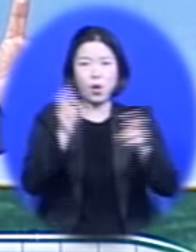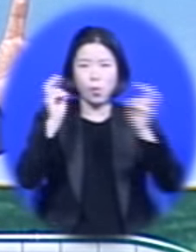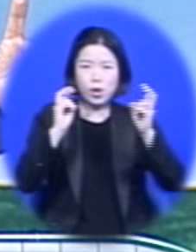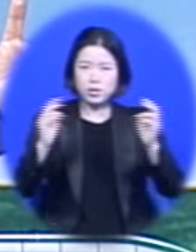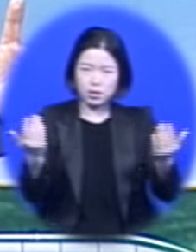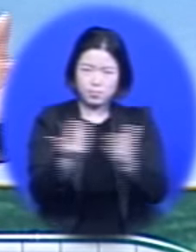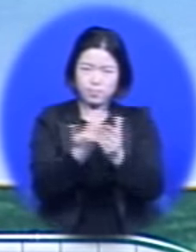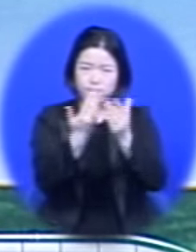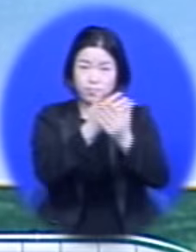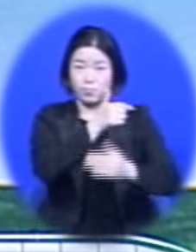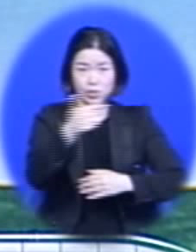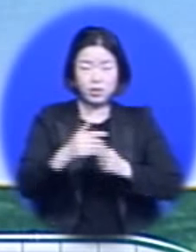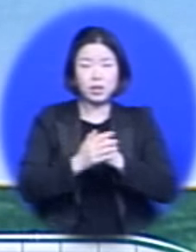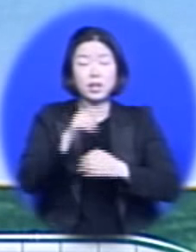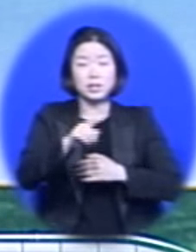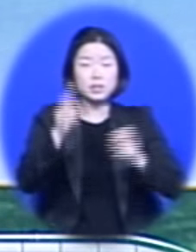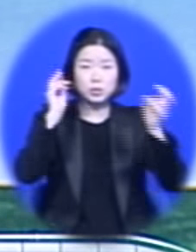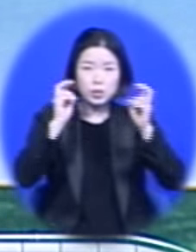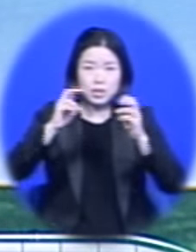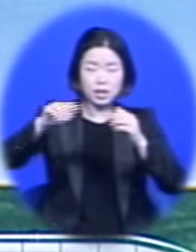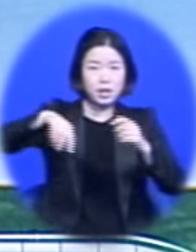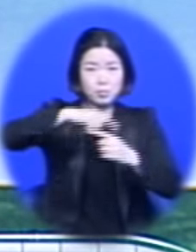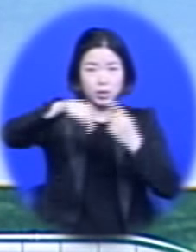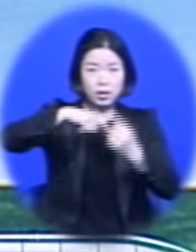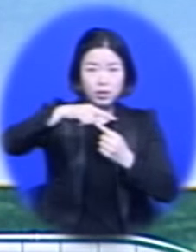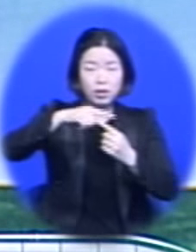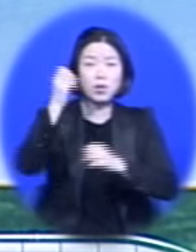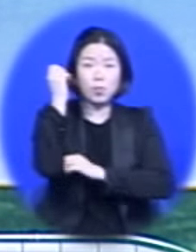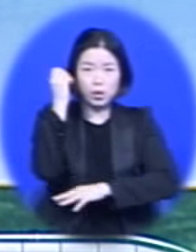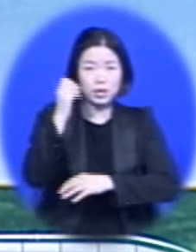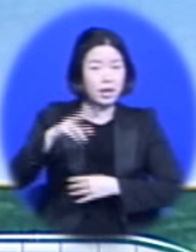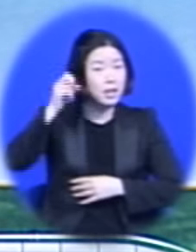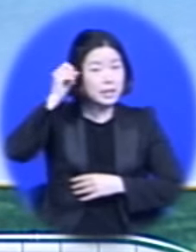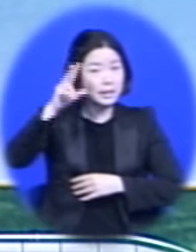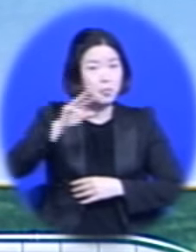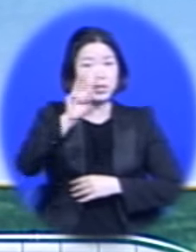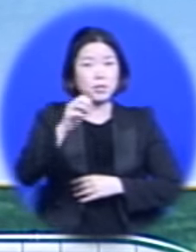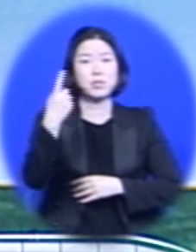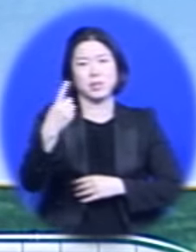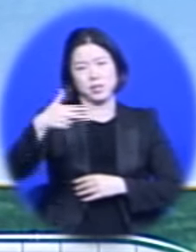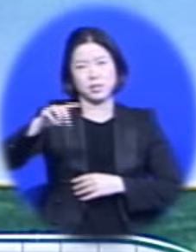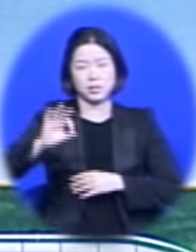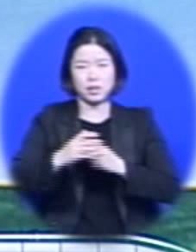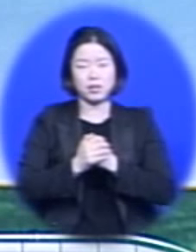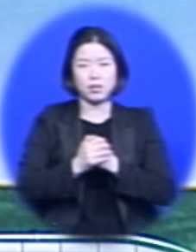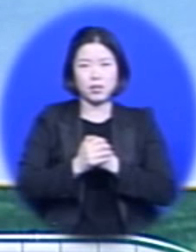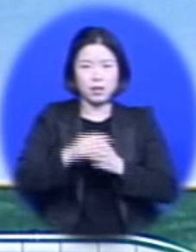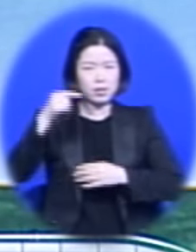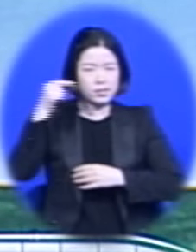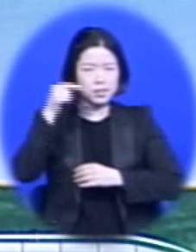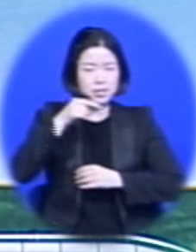했습니다. 그 회사의 경영 원리가 잠언 31장입니다. 철저하게